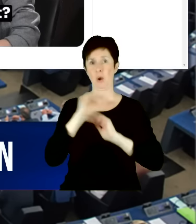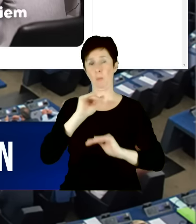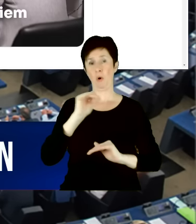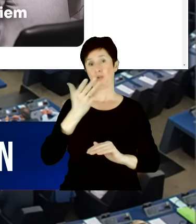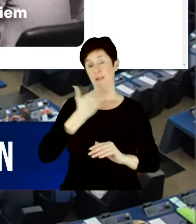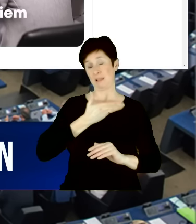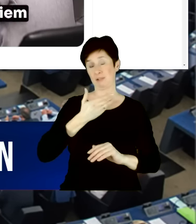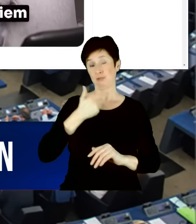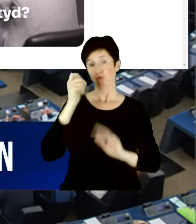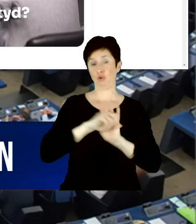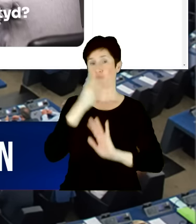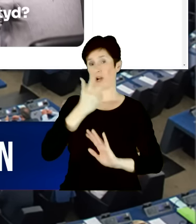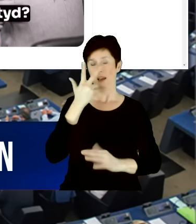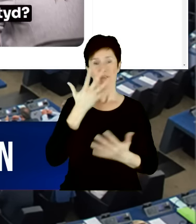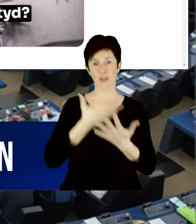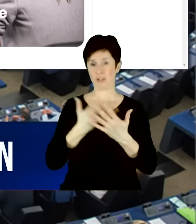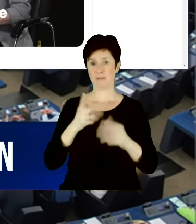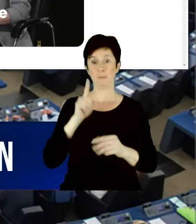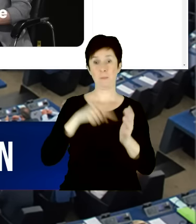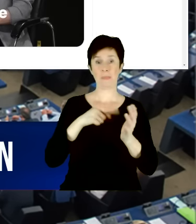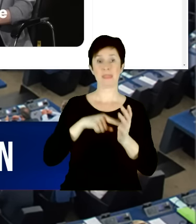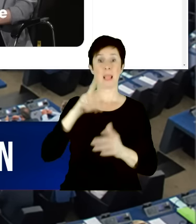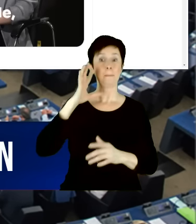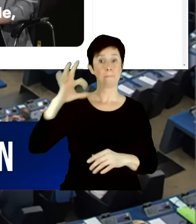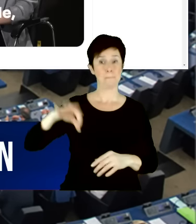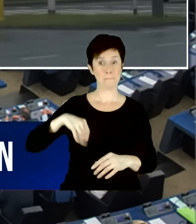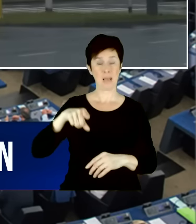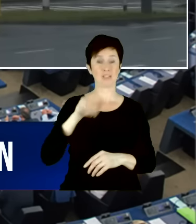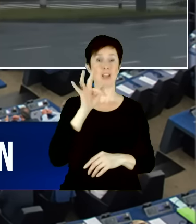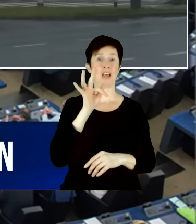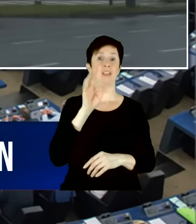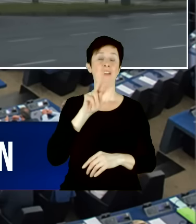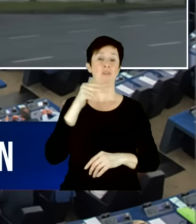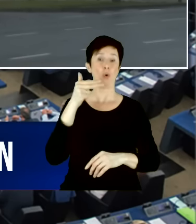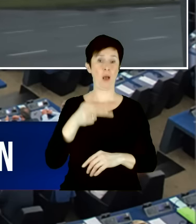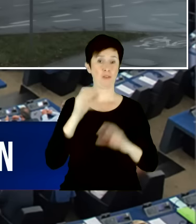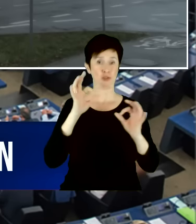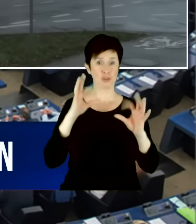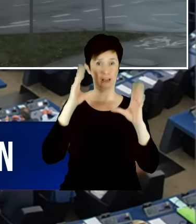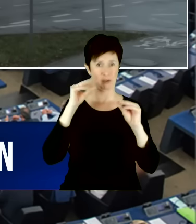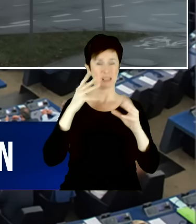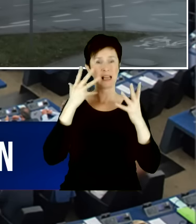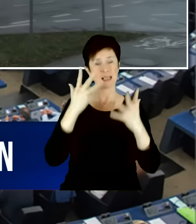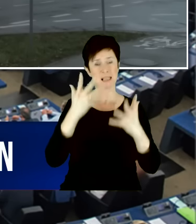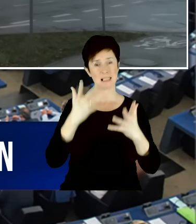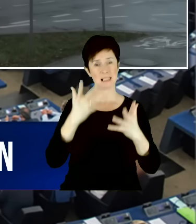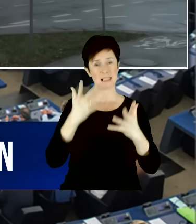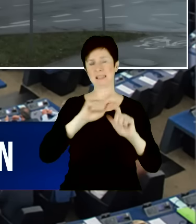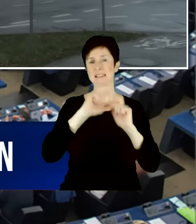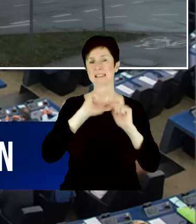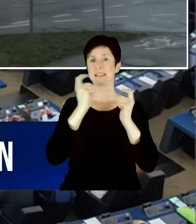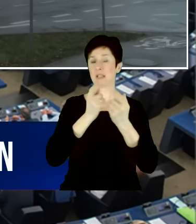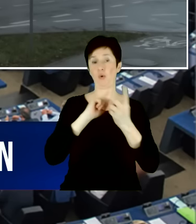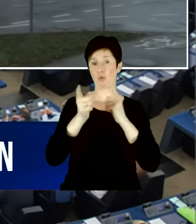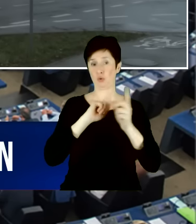i tak dalej. I ta pani dzisiaj z TVN-em i z Czarno na Białym chce w tym programie dzisiaj wieczorem udowadniać, ona przez całą rozmowę moją, którą dzisiaj Państwo